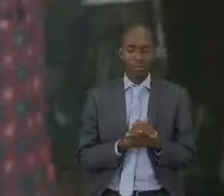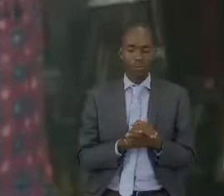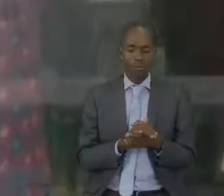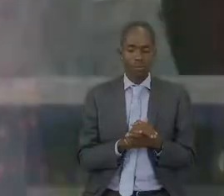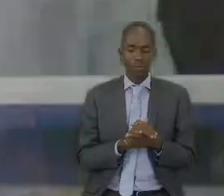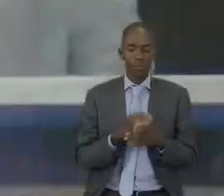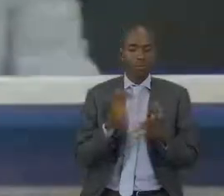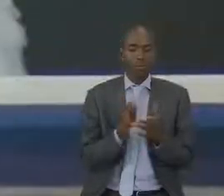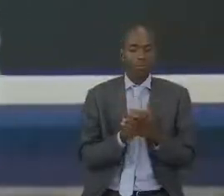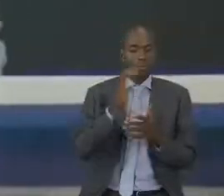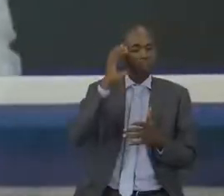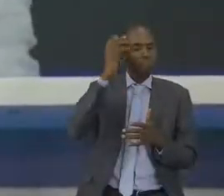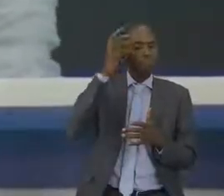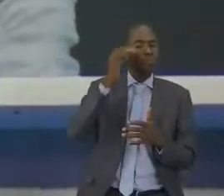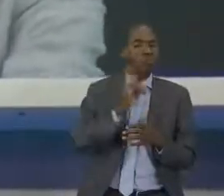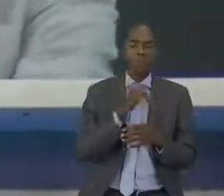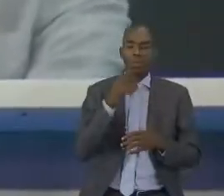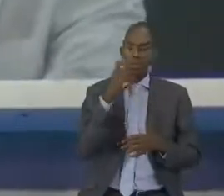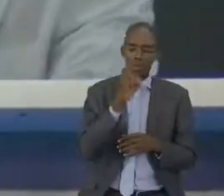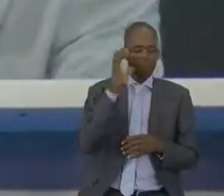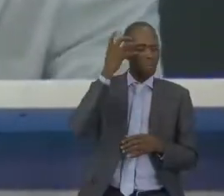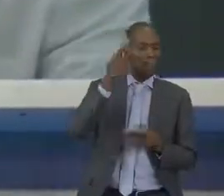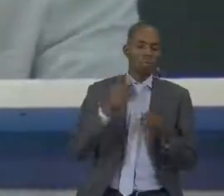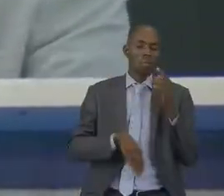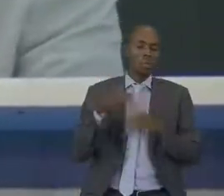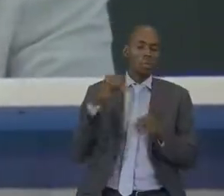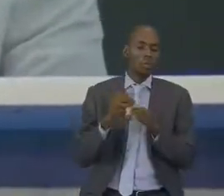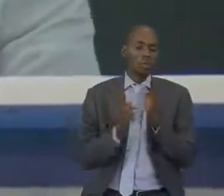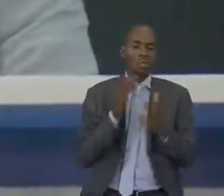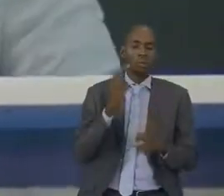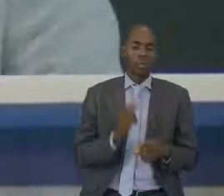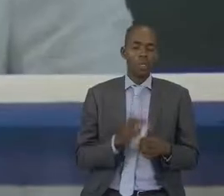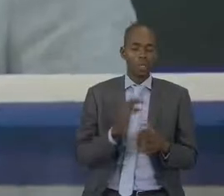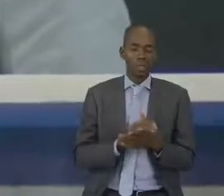Cette folie, je te commande, sors au nom de Jésus.